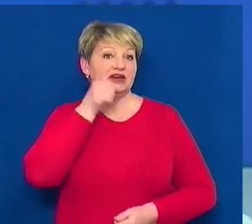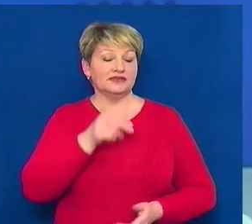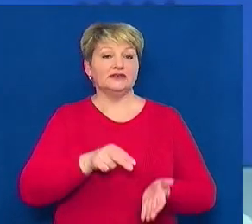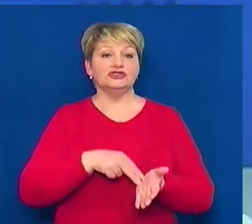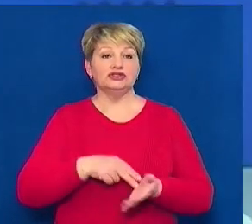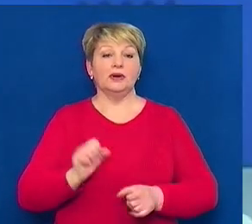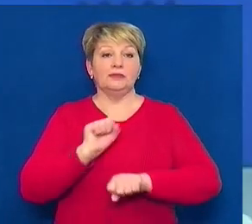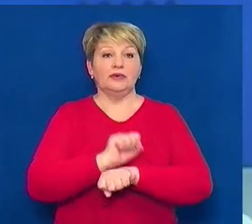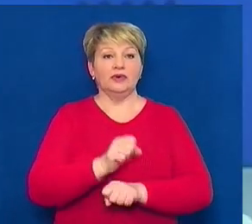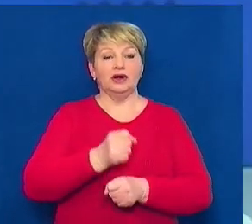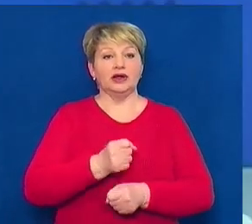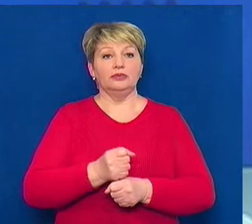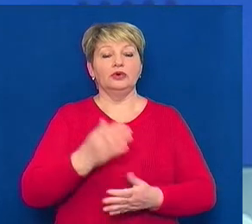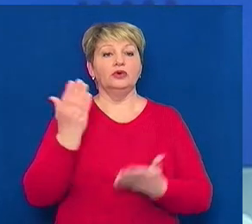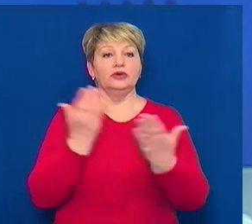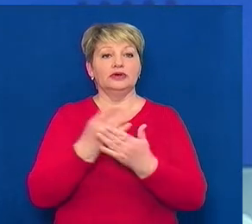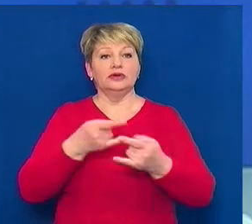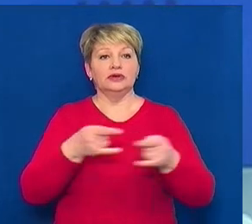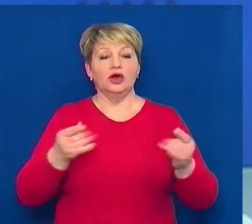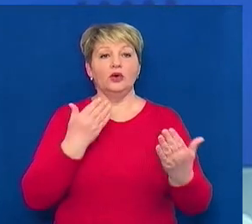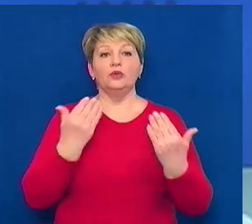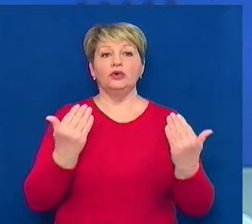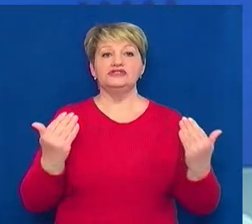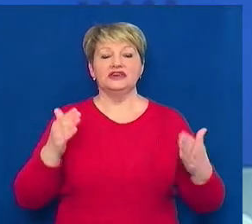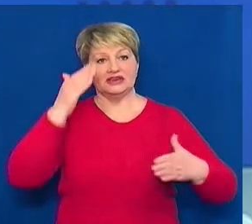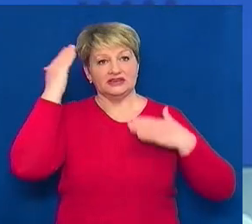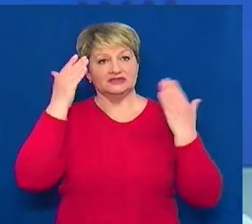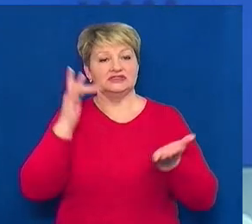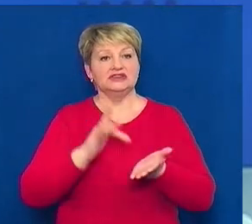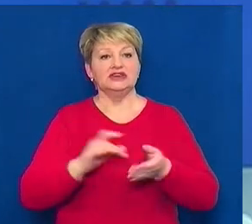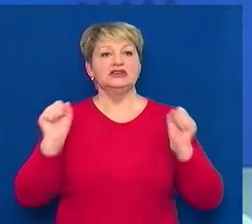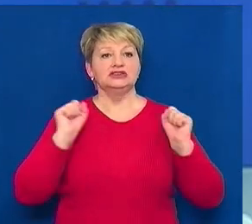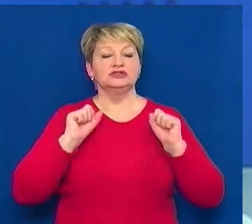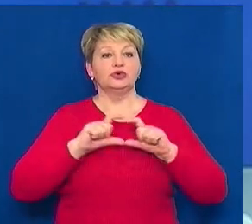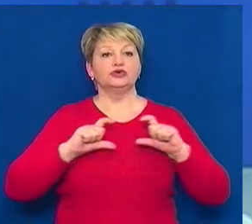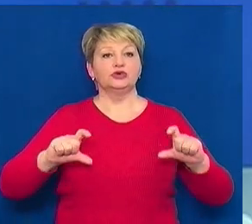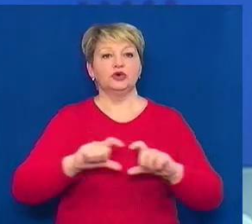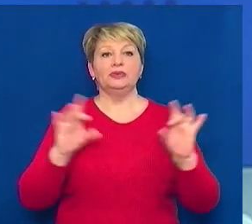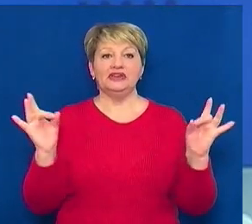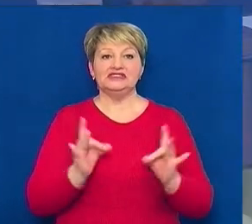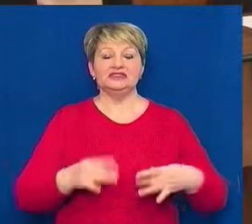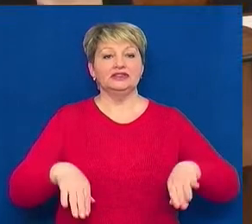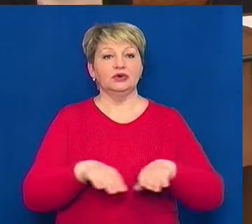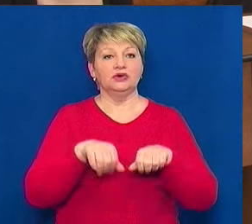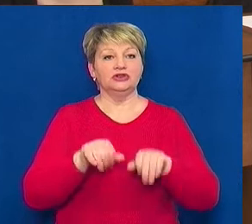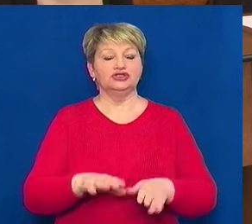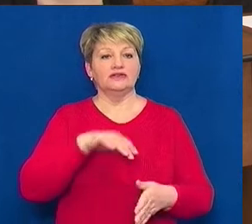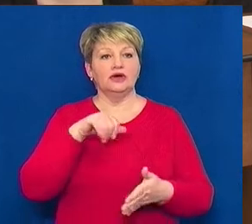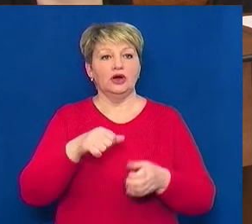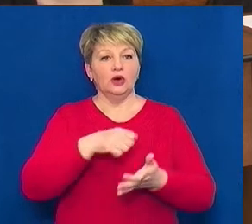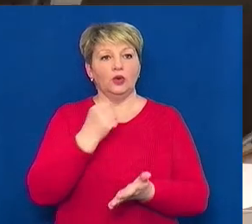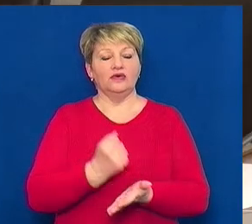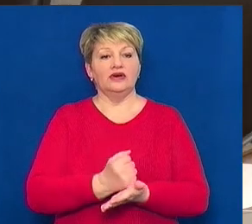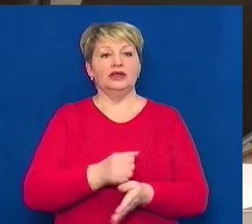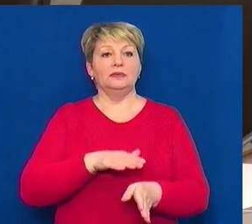Черкасах призупиняють роботу кінотеатри, музеї, розважальні центри, спортклуби та ресторани. Таке рішення ухвалив виконком